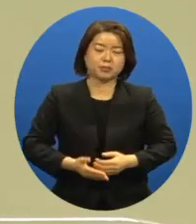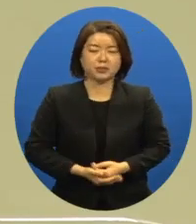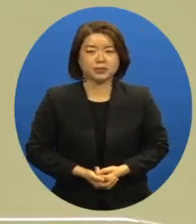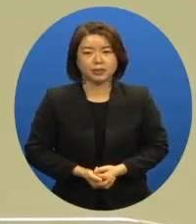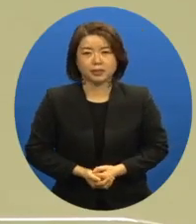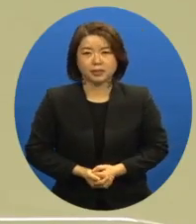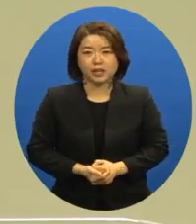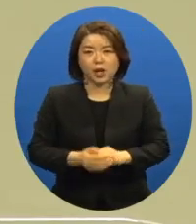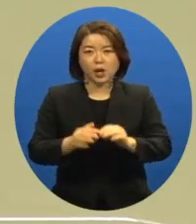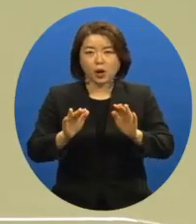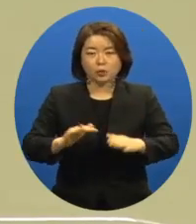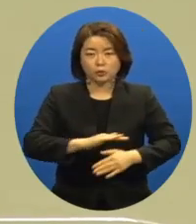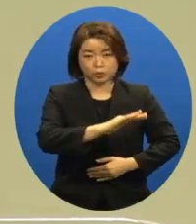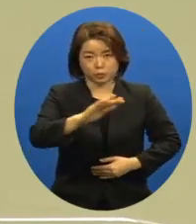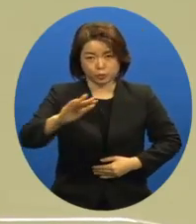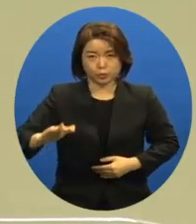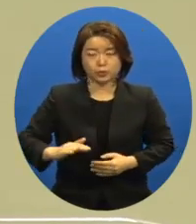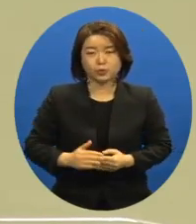우리가